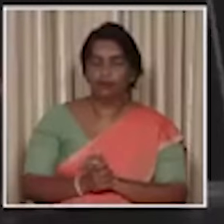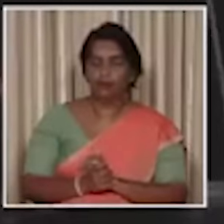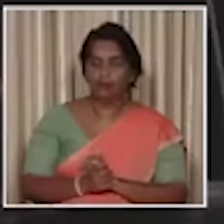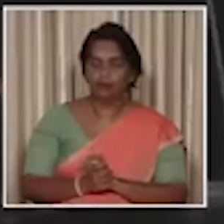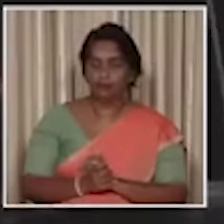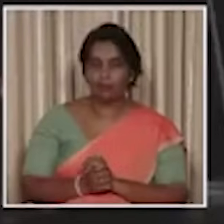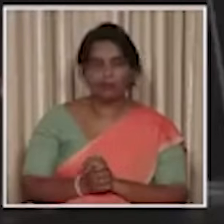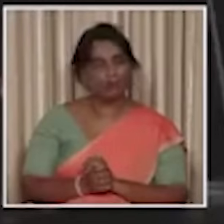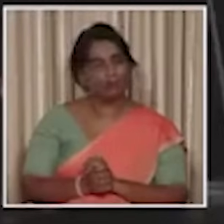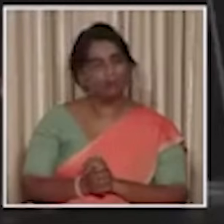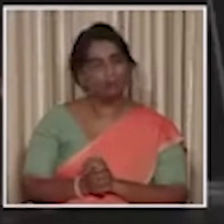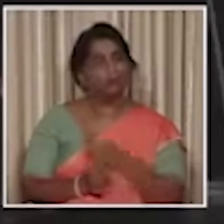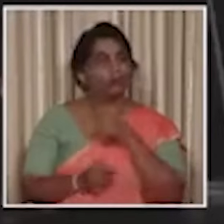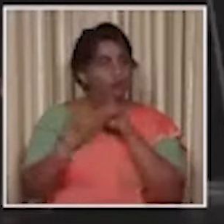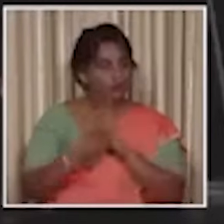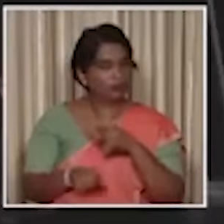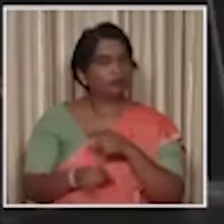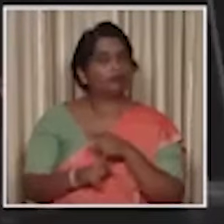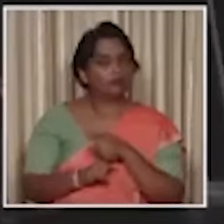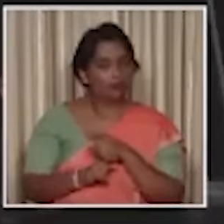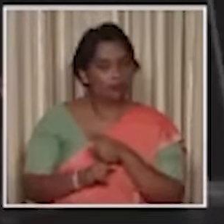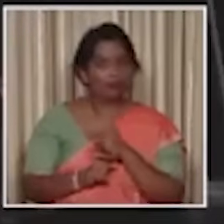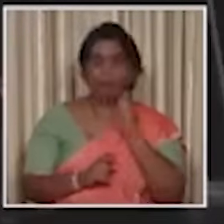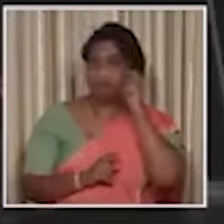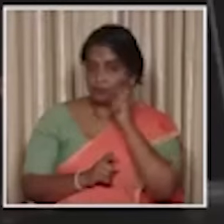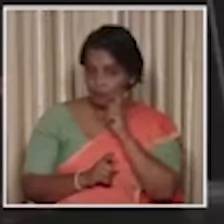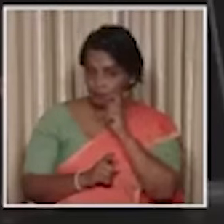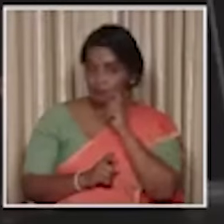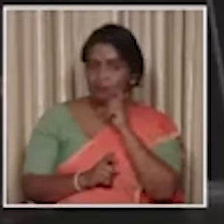சூழலை பயங்கரவாத முலாம் பூச முற்படுகின்ற